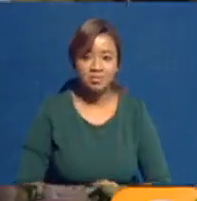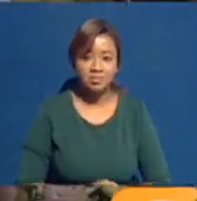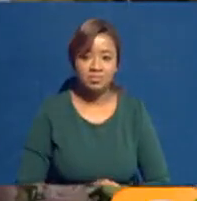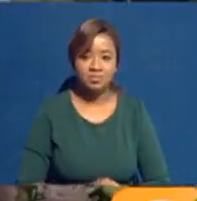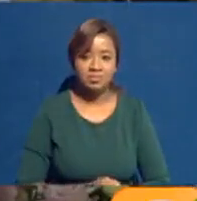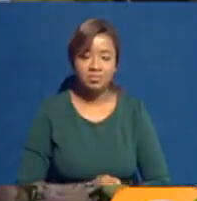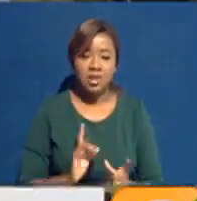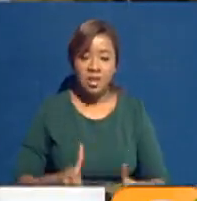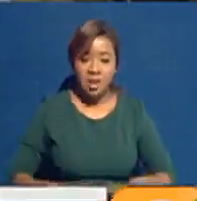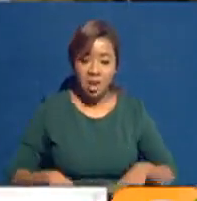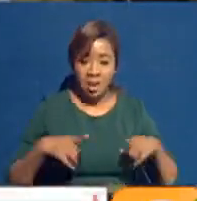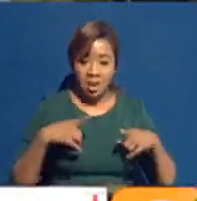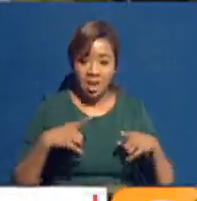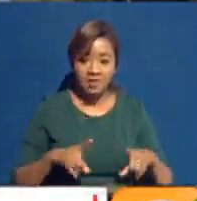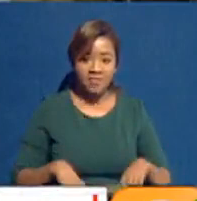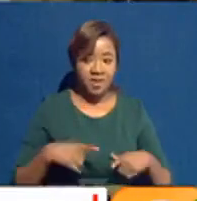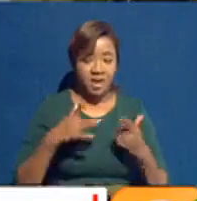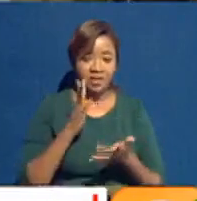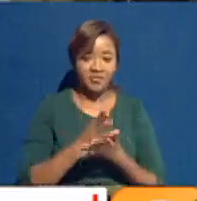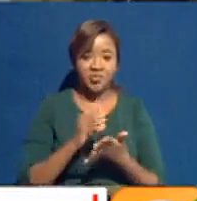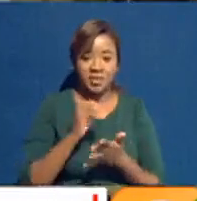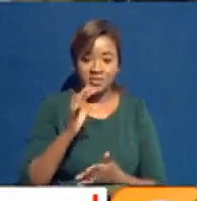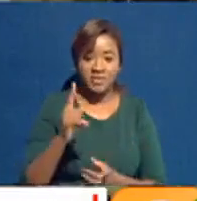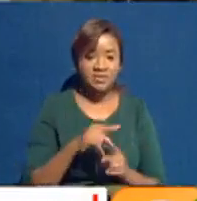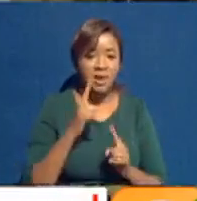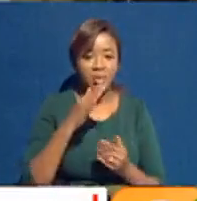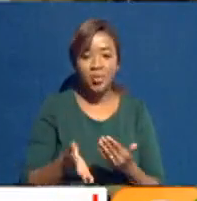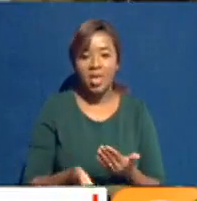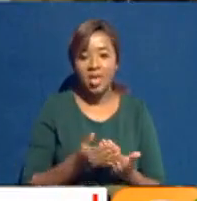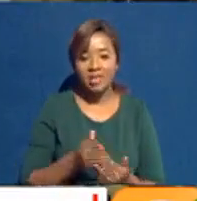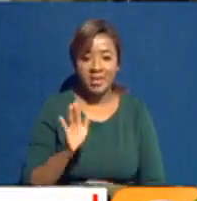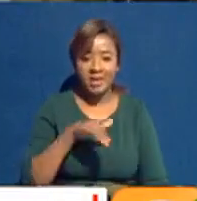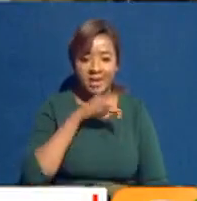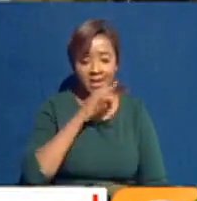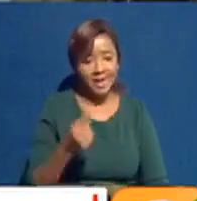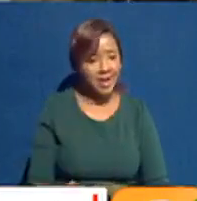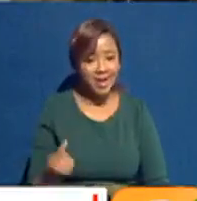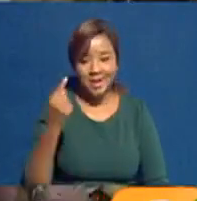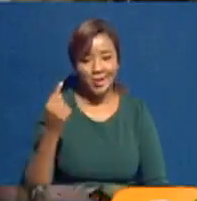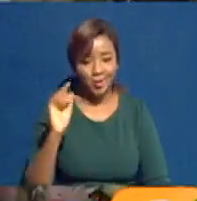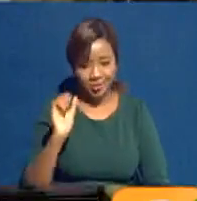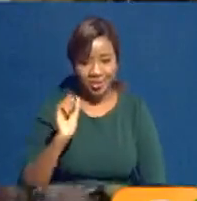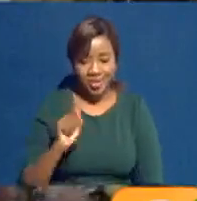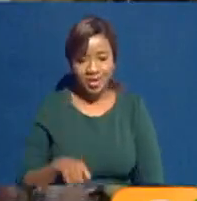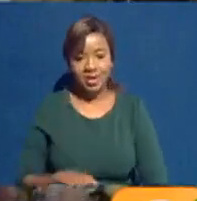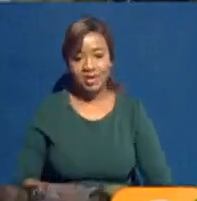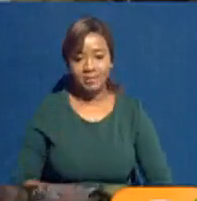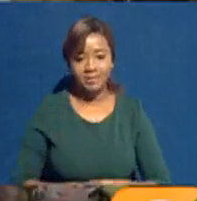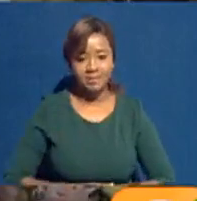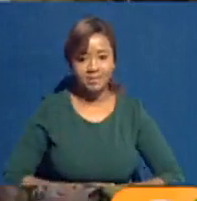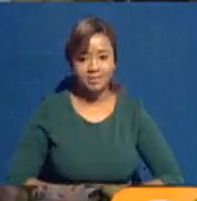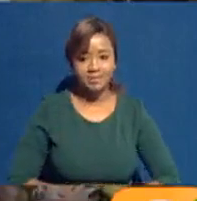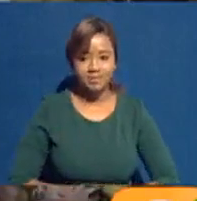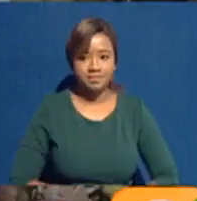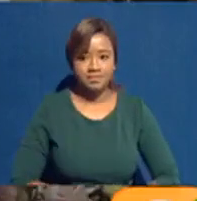Ugumu wa maisha mwenye anaweza kusaidia wakati huu ni baba Raila Amoro Odinga.